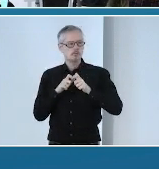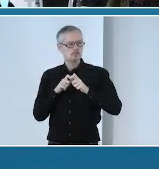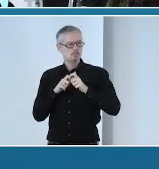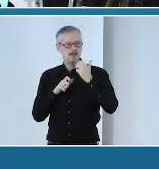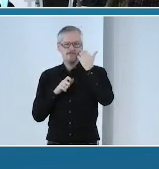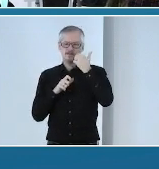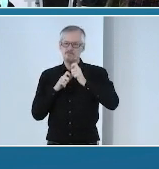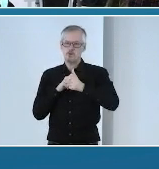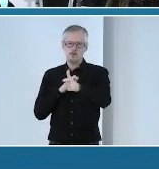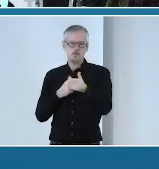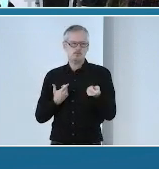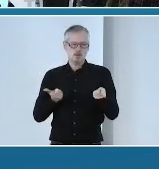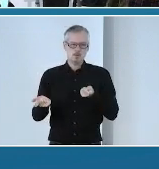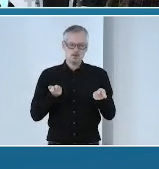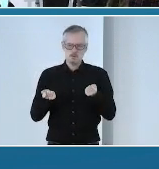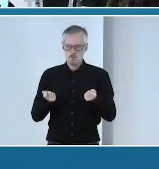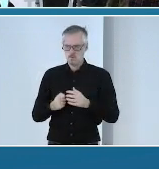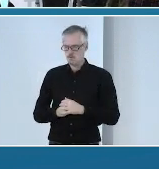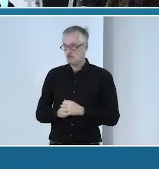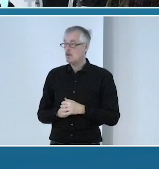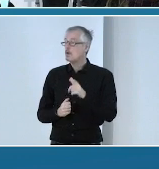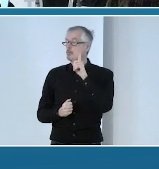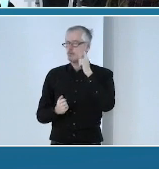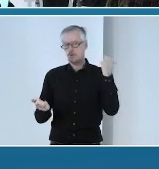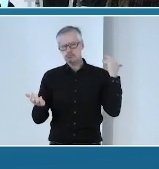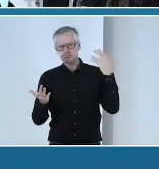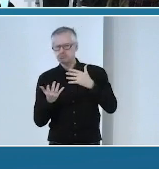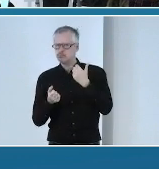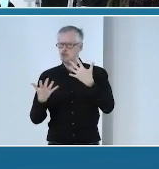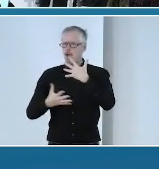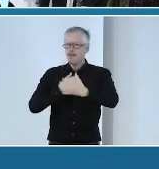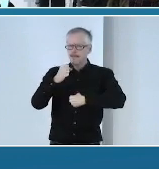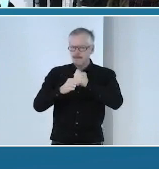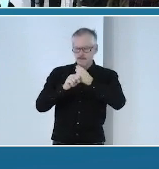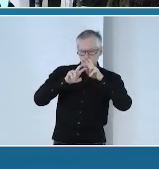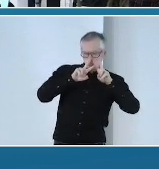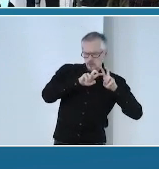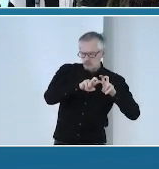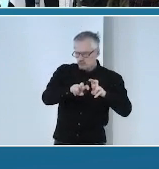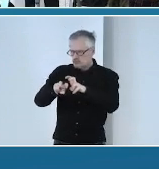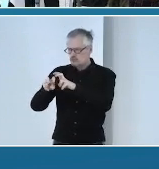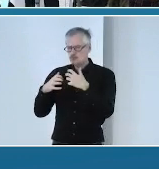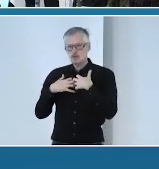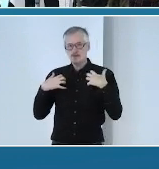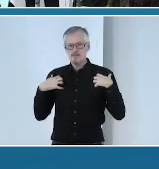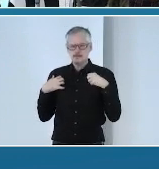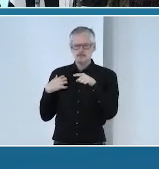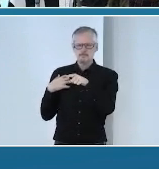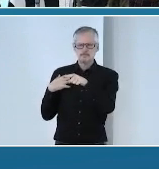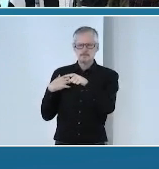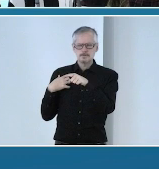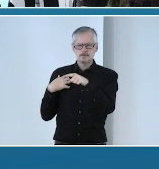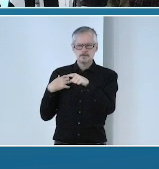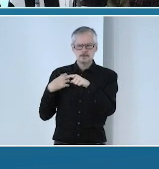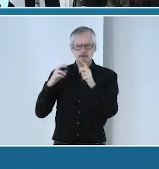maintenant, depuis un certain nombre d'années, il y a beaucoup de recherches qui sont faites au sujet de troubles psychiatriques